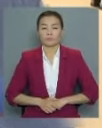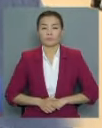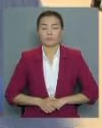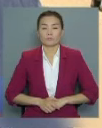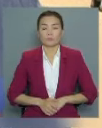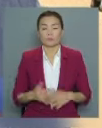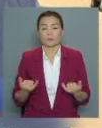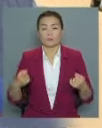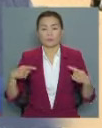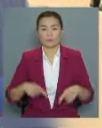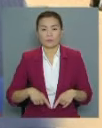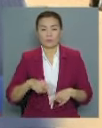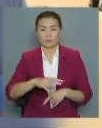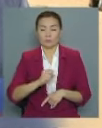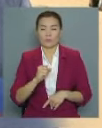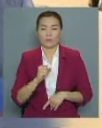мына